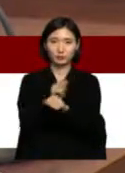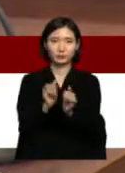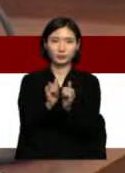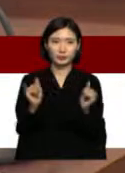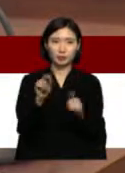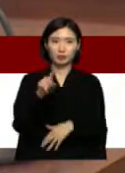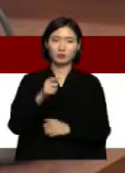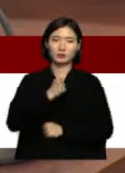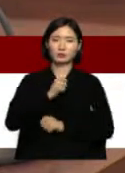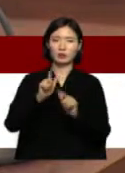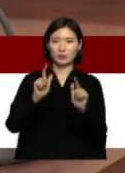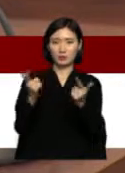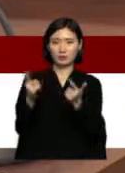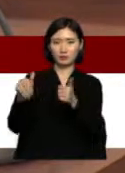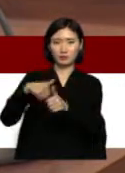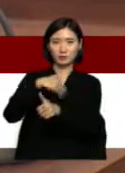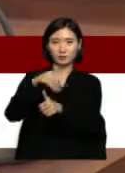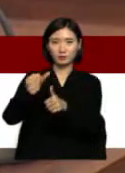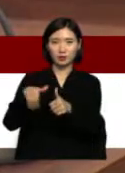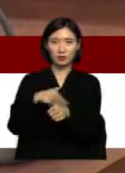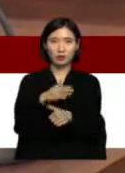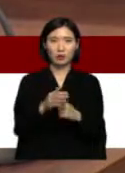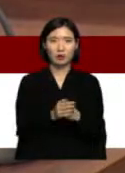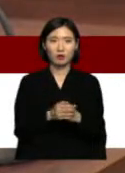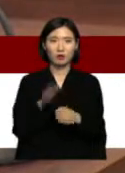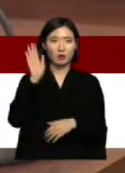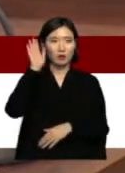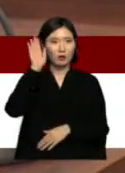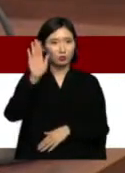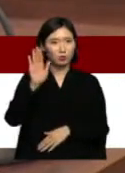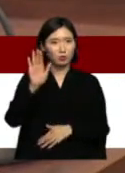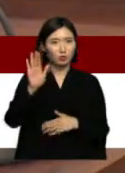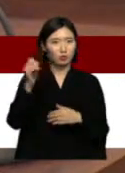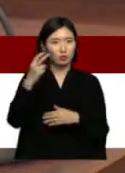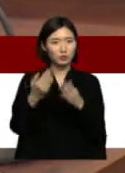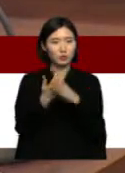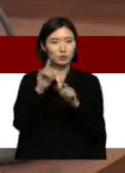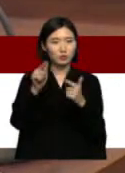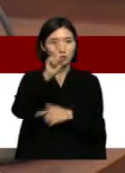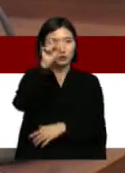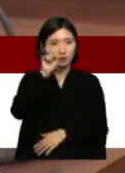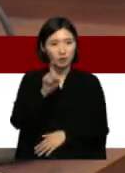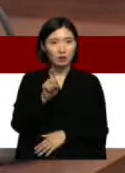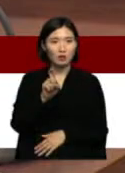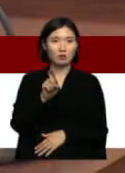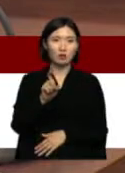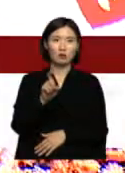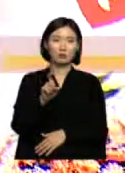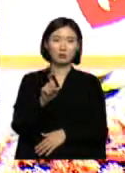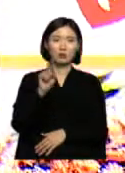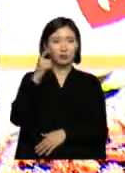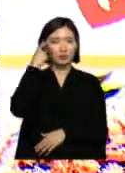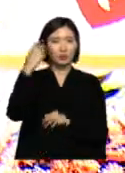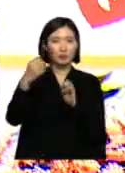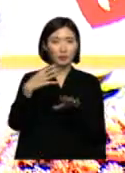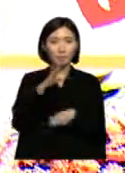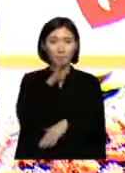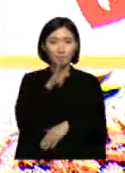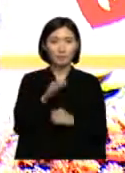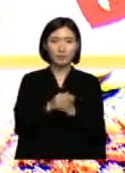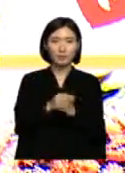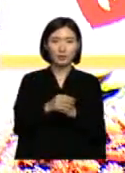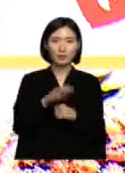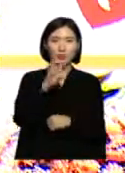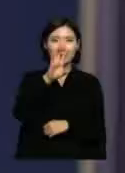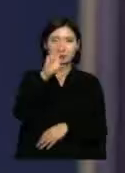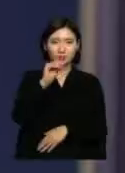법을 지키지 않은 상황이죠. 그런데 앞으로 그렇지 않게 하기 위해 조치를 하겠다. 이게 답변입니까? 각 업소당